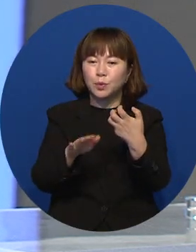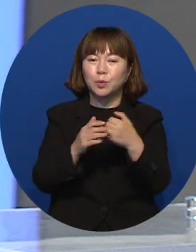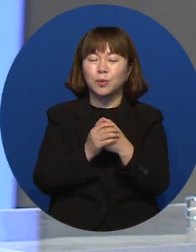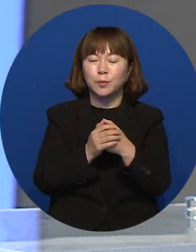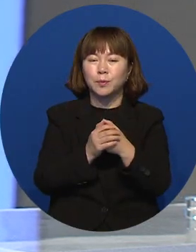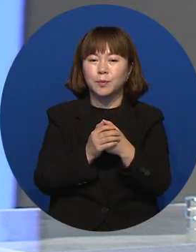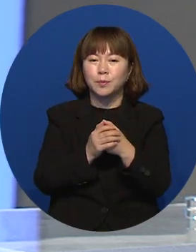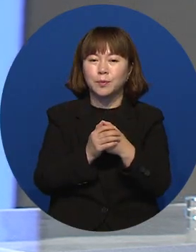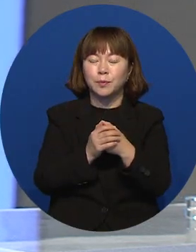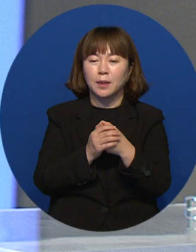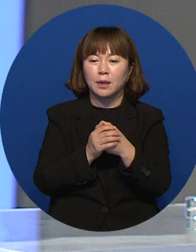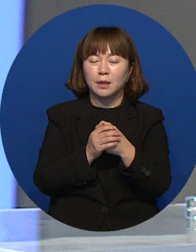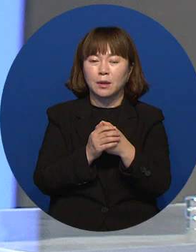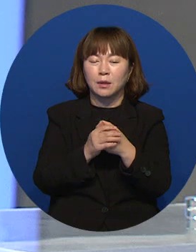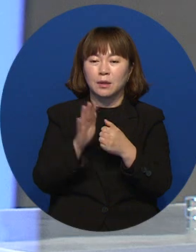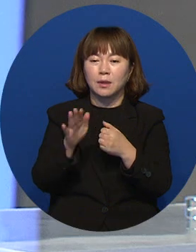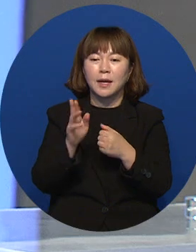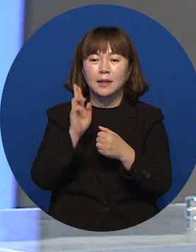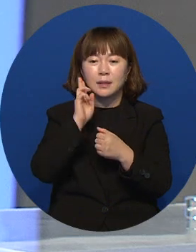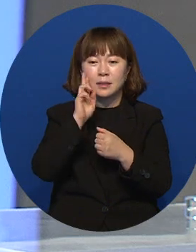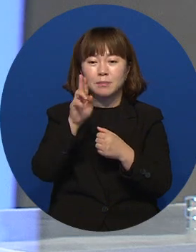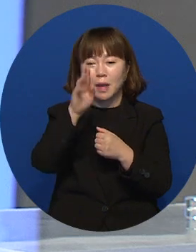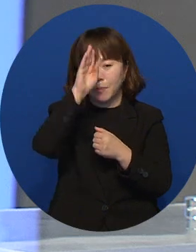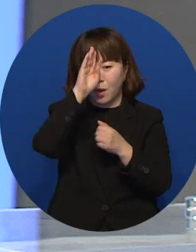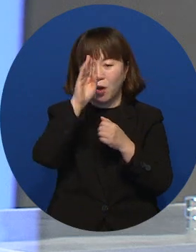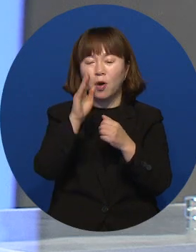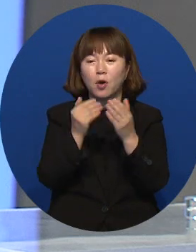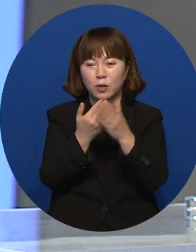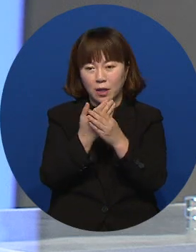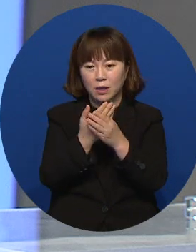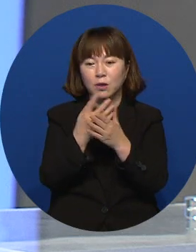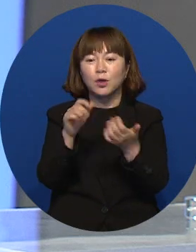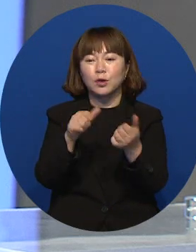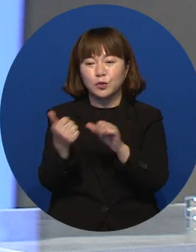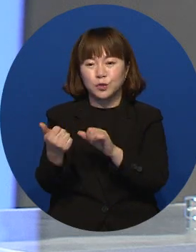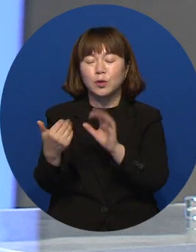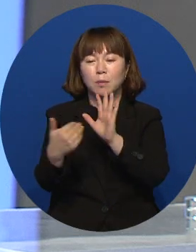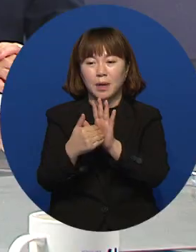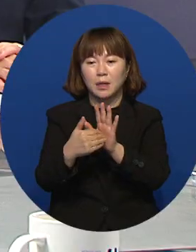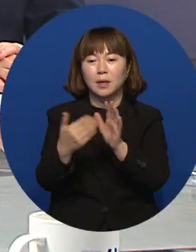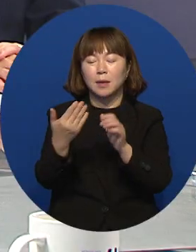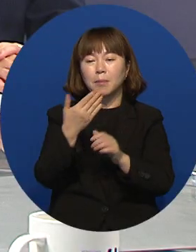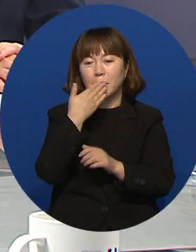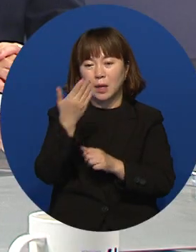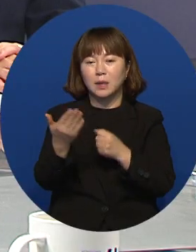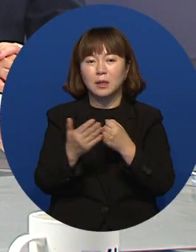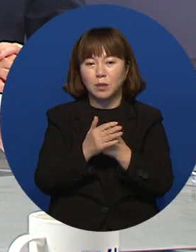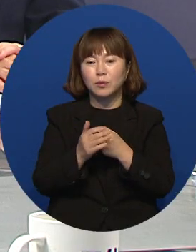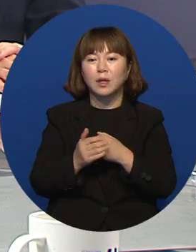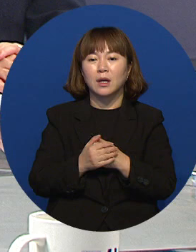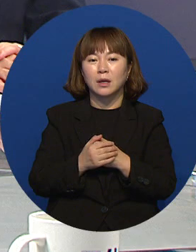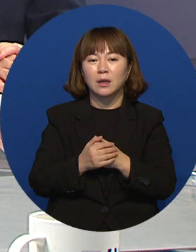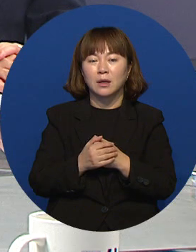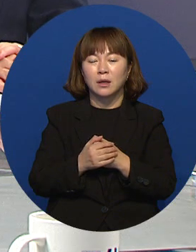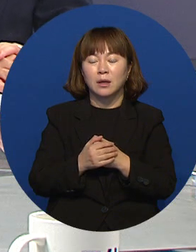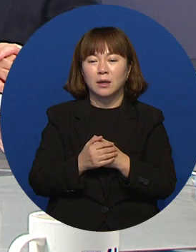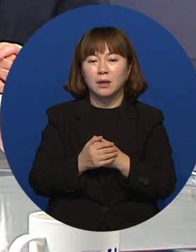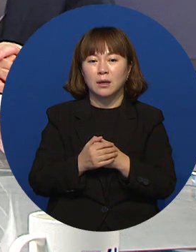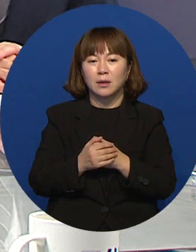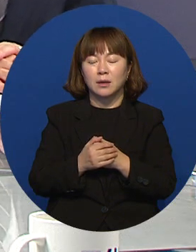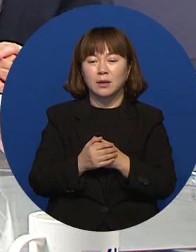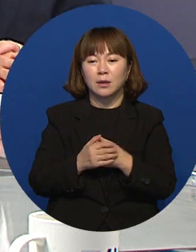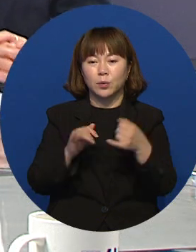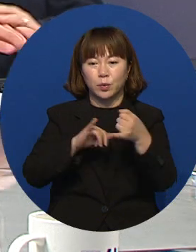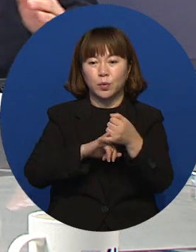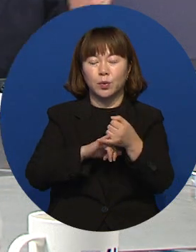중증 사망을 많이 예방할 수 있기 때문에 높이 고령자 분들은 그 으 막 테스터 # 까지도